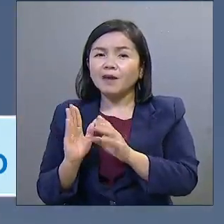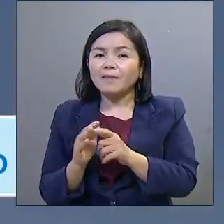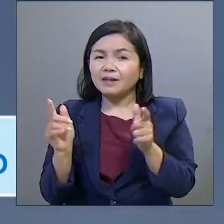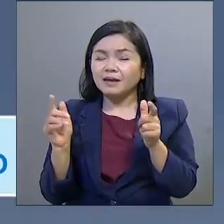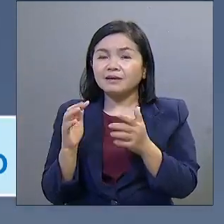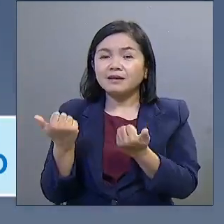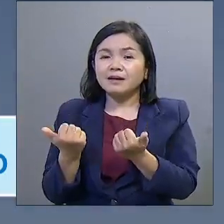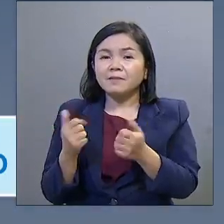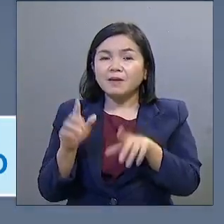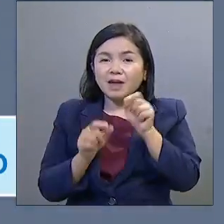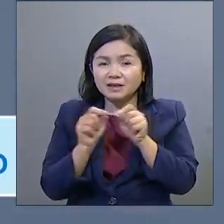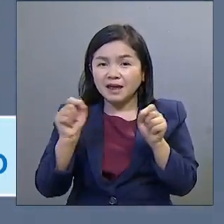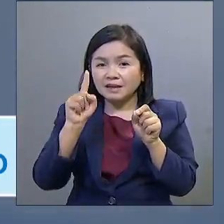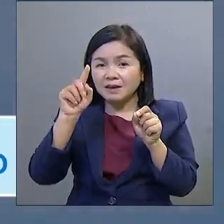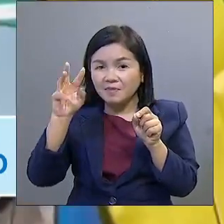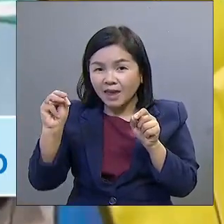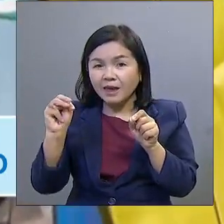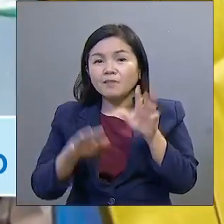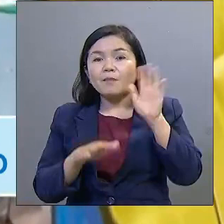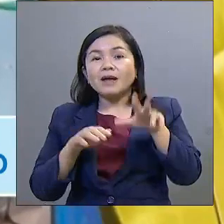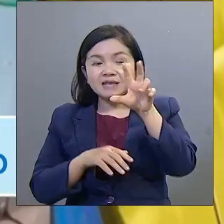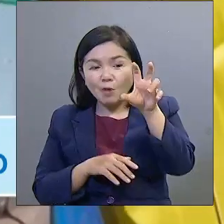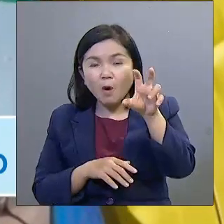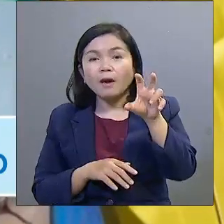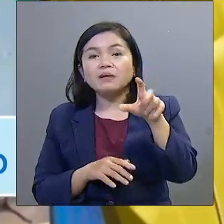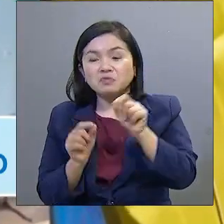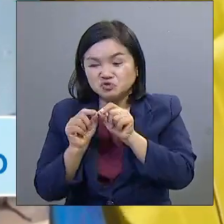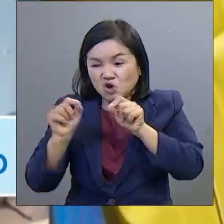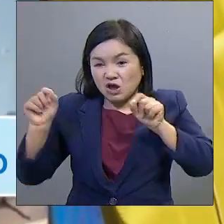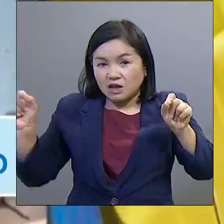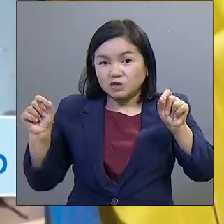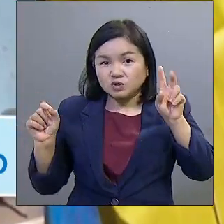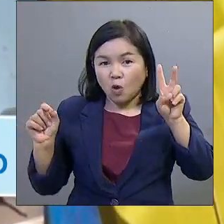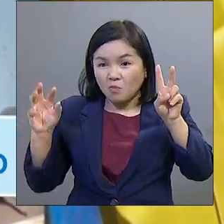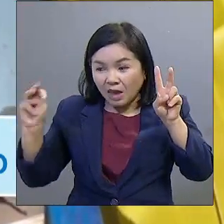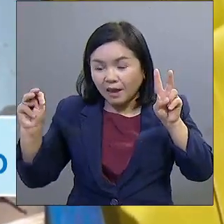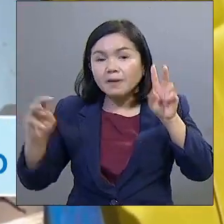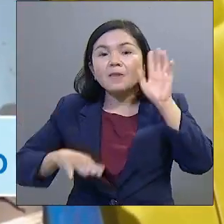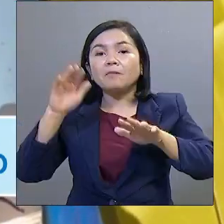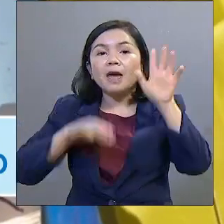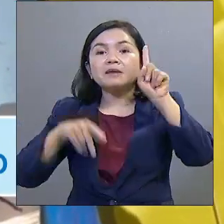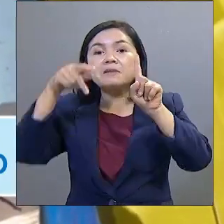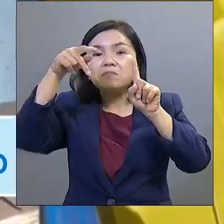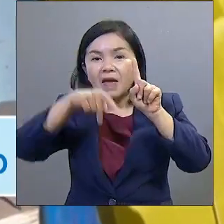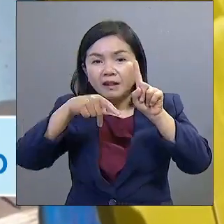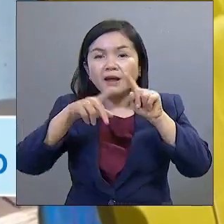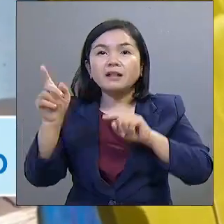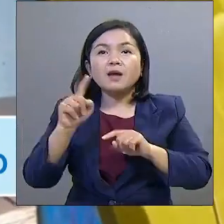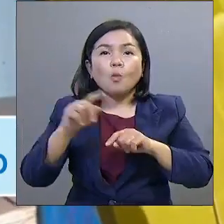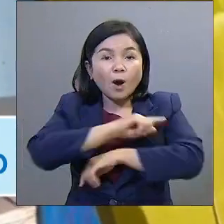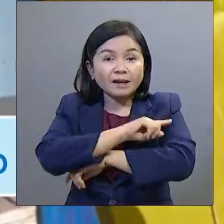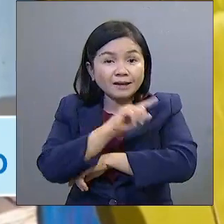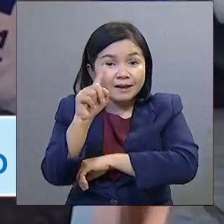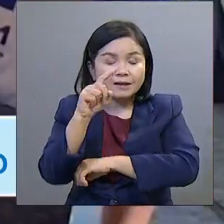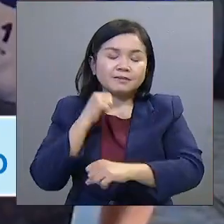ะก็คือขนาด1เมตรขายอยู่ที่ราคาตัวละ300บาทใหญ่ขึ้นมาหน่อย2เมตรก็จะอยู่ที่ตัวละ 1,000 บาทโดยเฉลี่ยต่อวันคุ